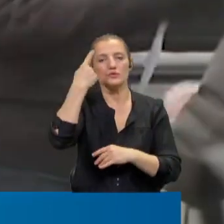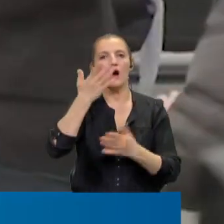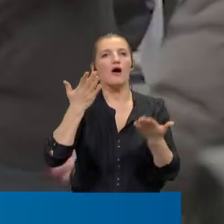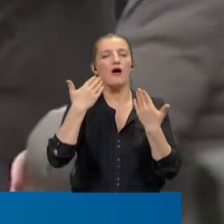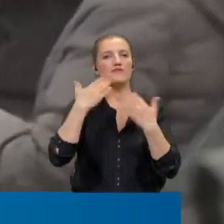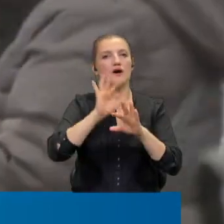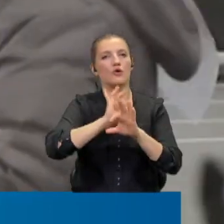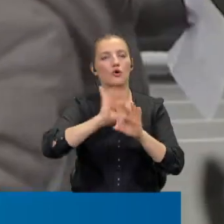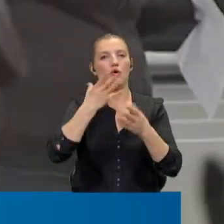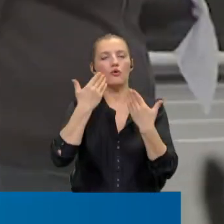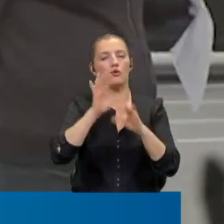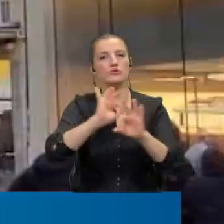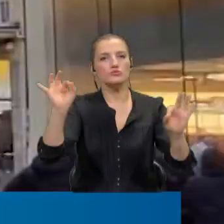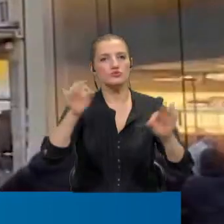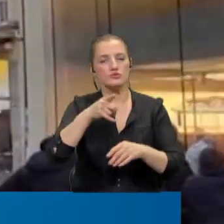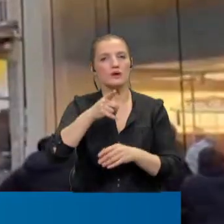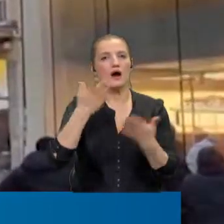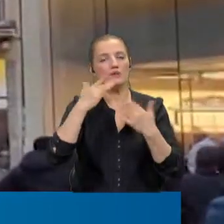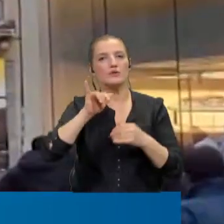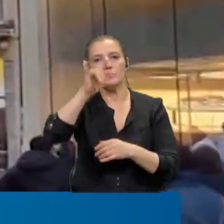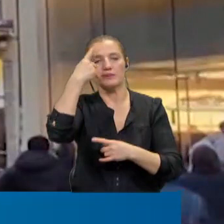ve olumsuz hava koşulları nedeniyle yapılamadı